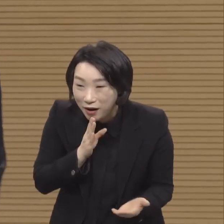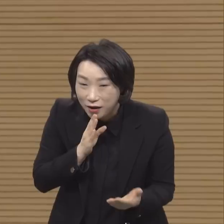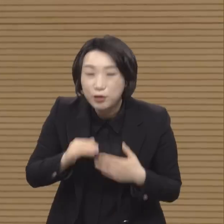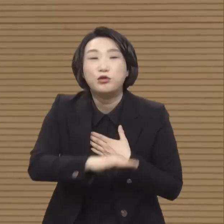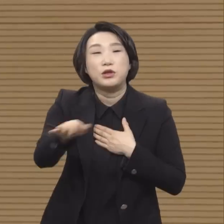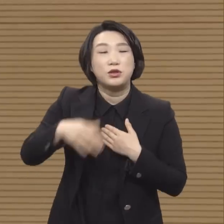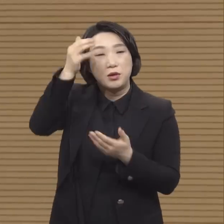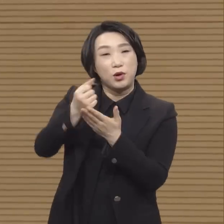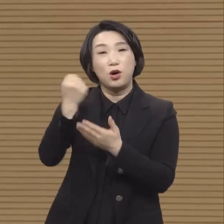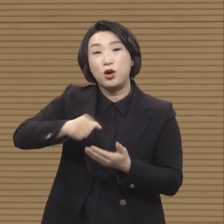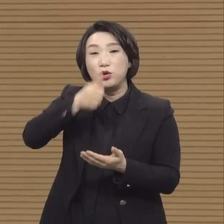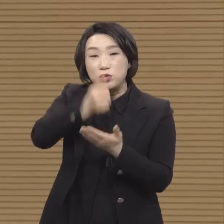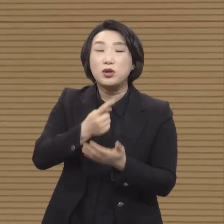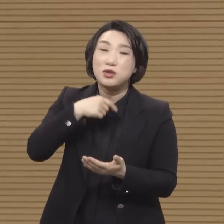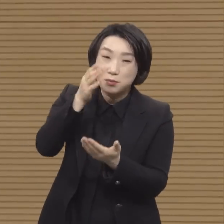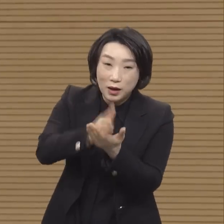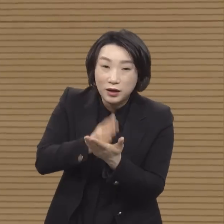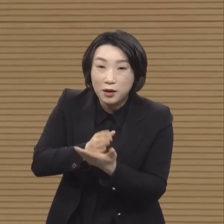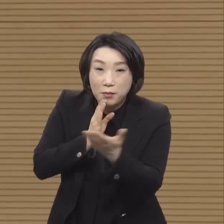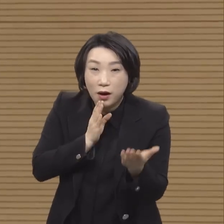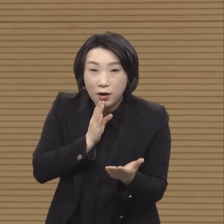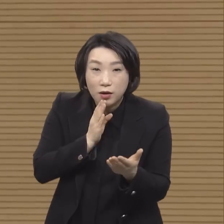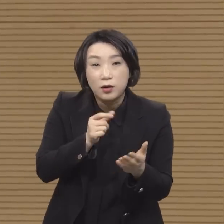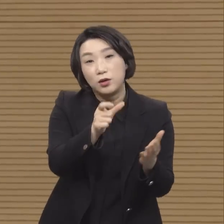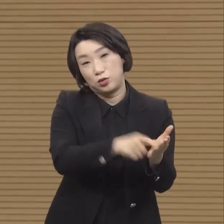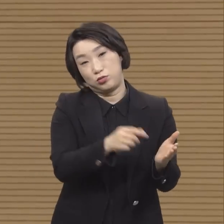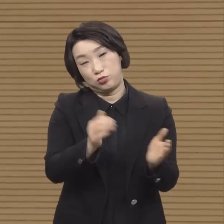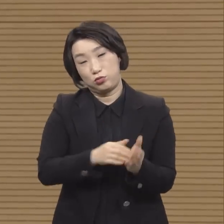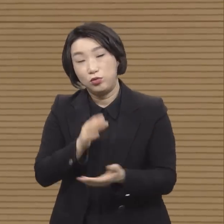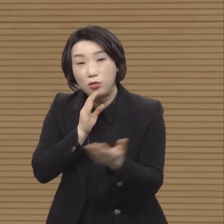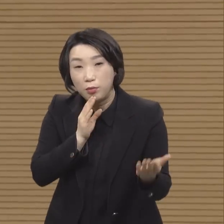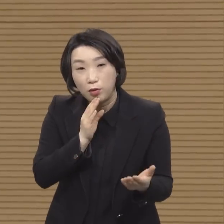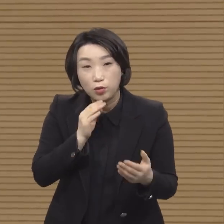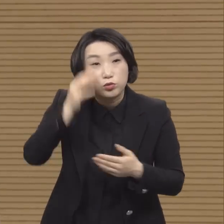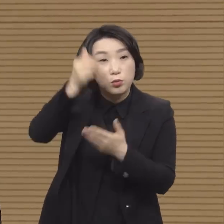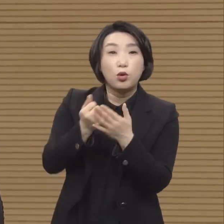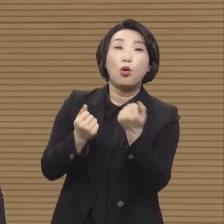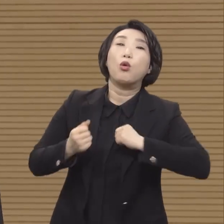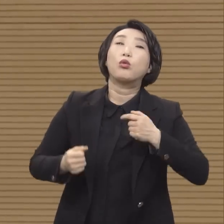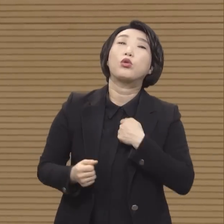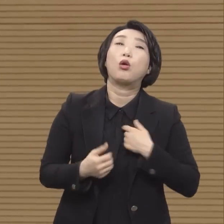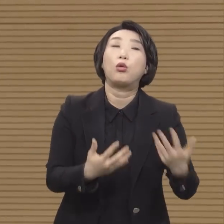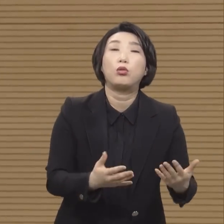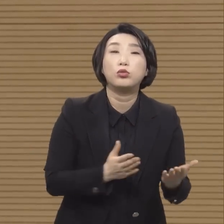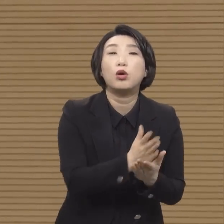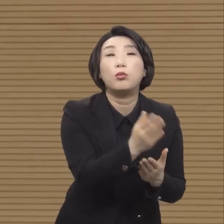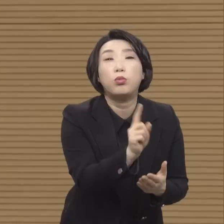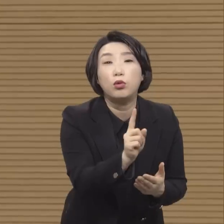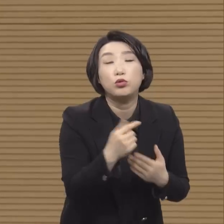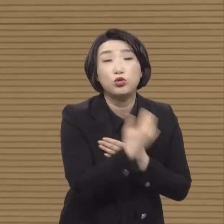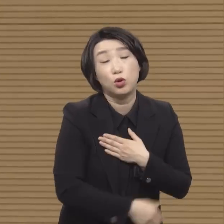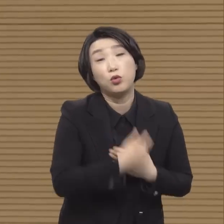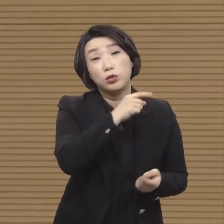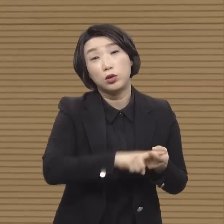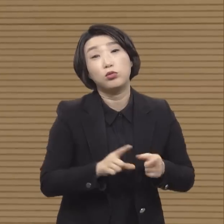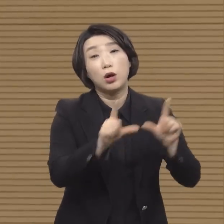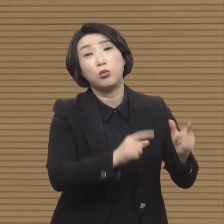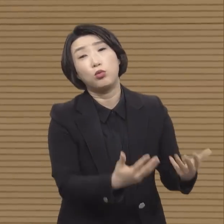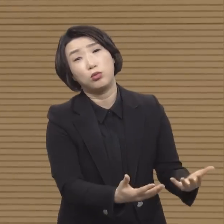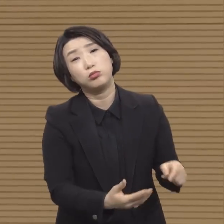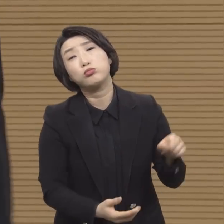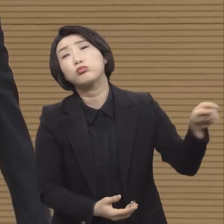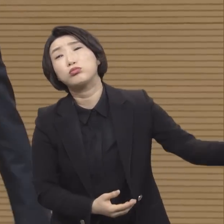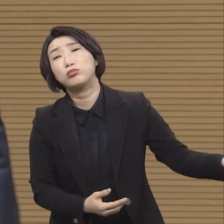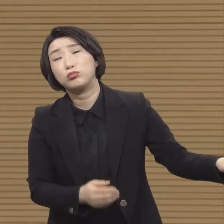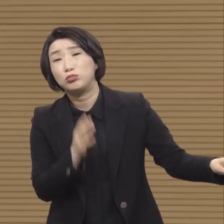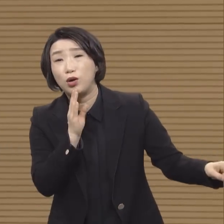마라. 성령을 거역하면 무엇으로 살아? 육신으로 살아야지. 답이 그것밖에 더 있어요.